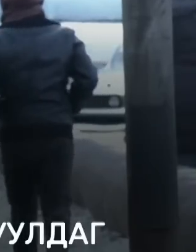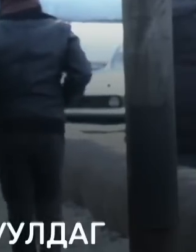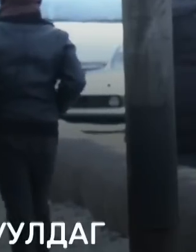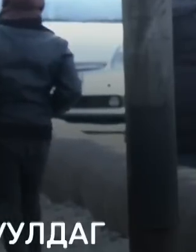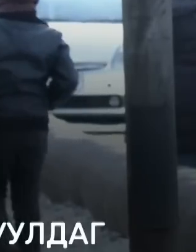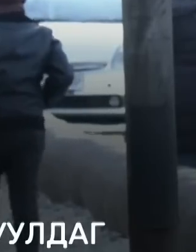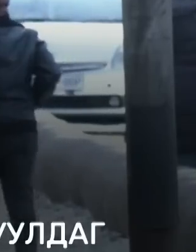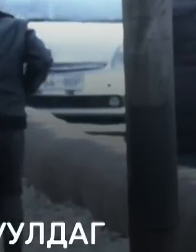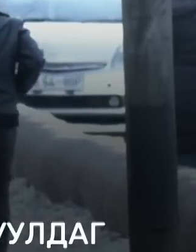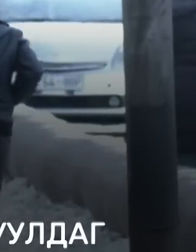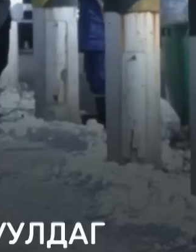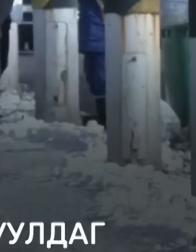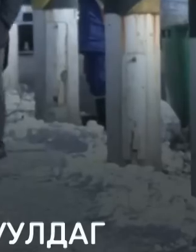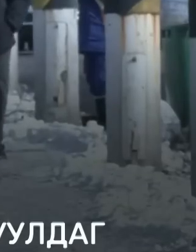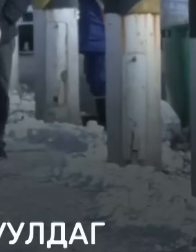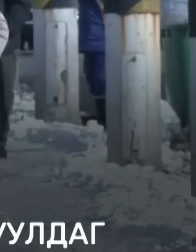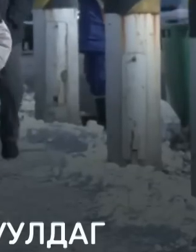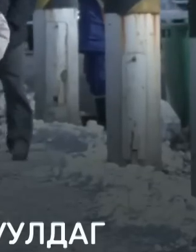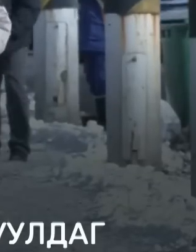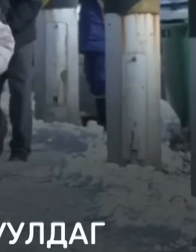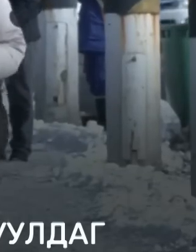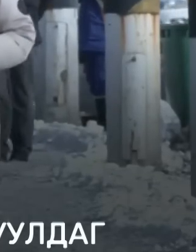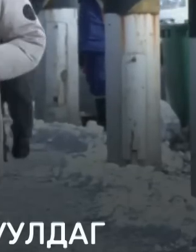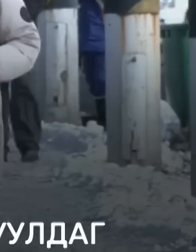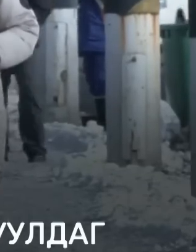Өвлийн удирал ажлын бүтэмжийг бууруулдаг.